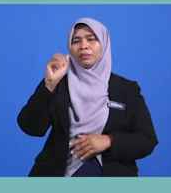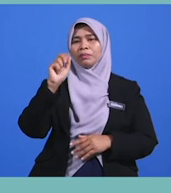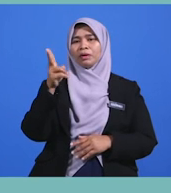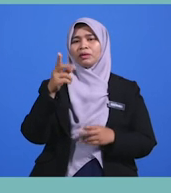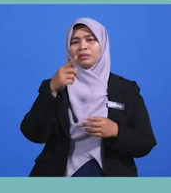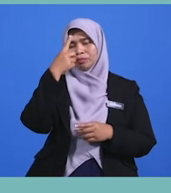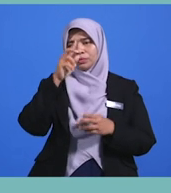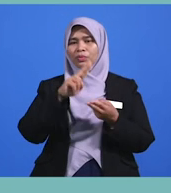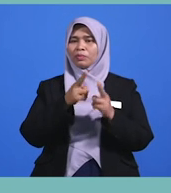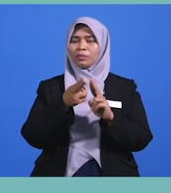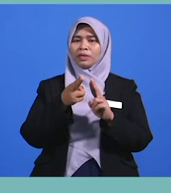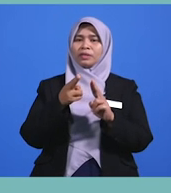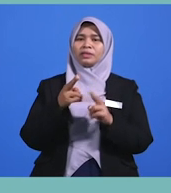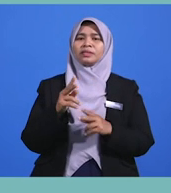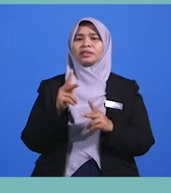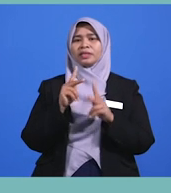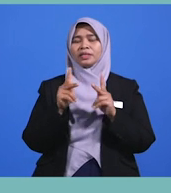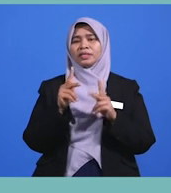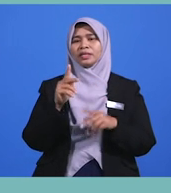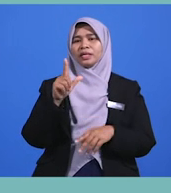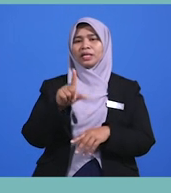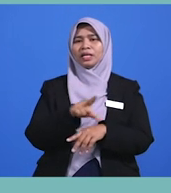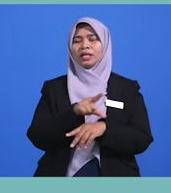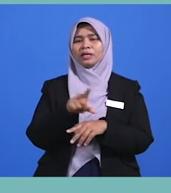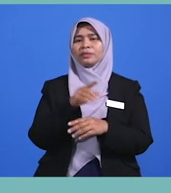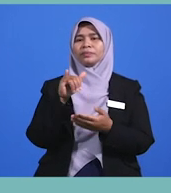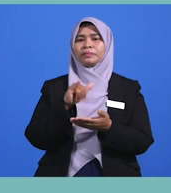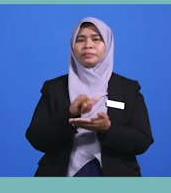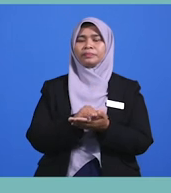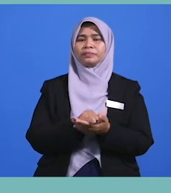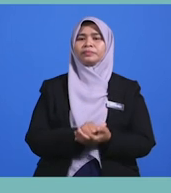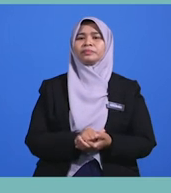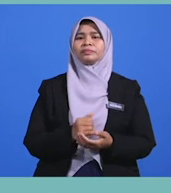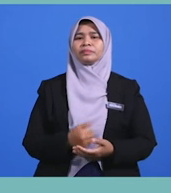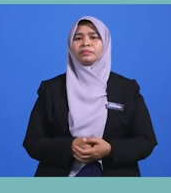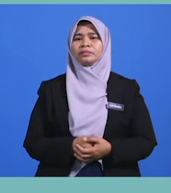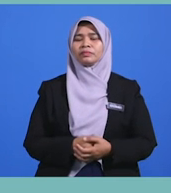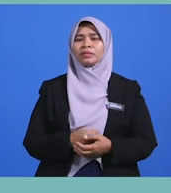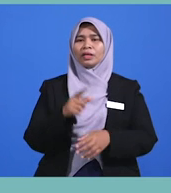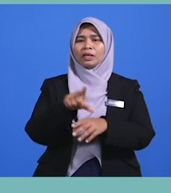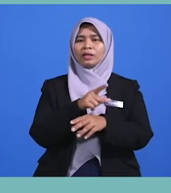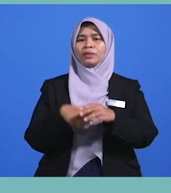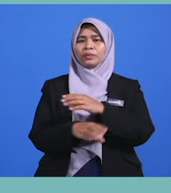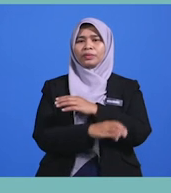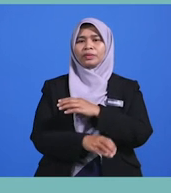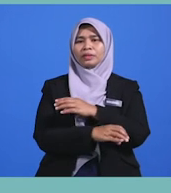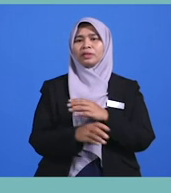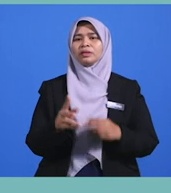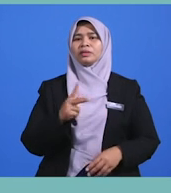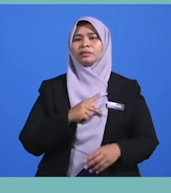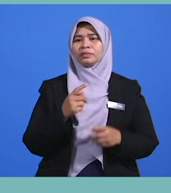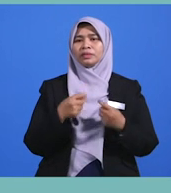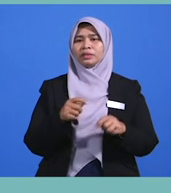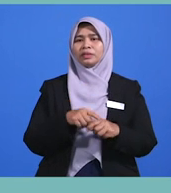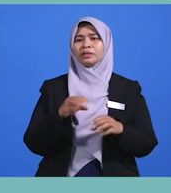telah dimenangi oleh Encik Saiful Bahari dan lagu kebangsaan negaraku, gubahan beliau terdapat dalam 3 versi.